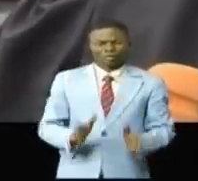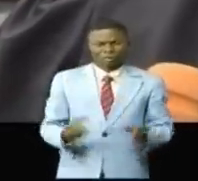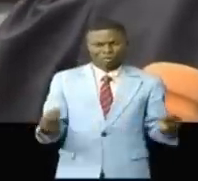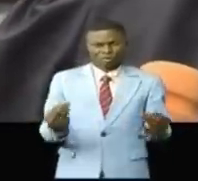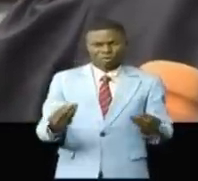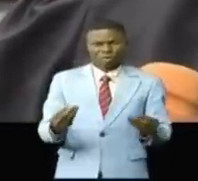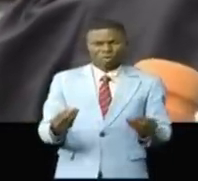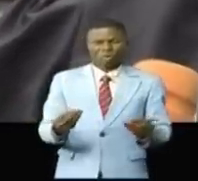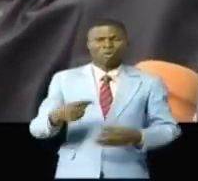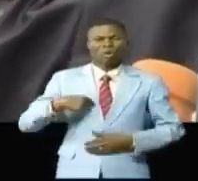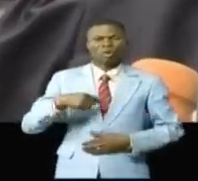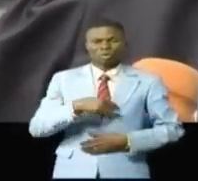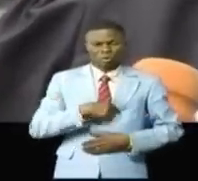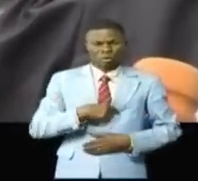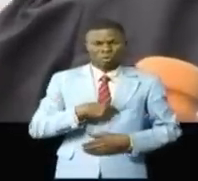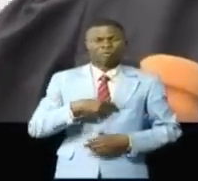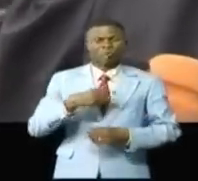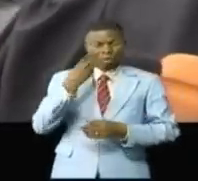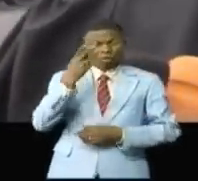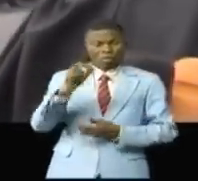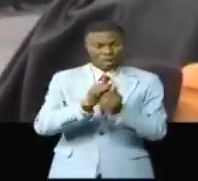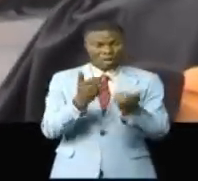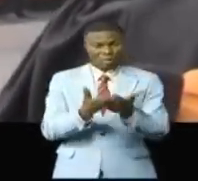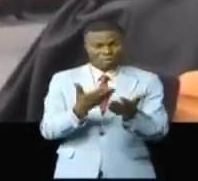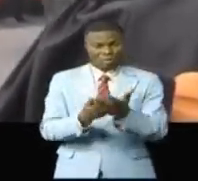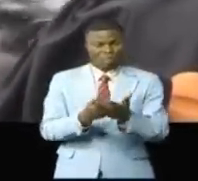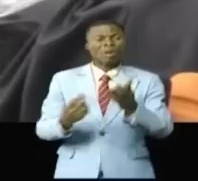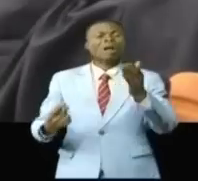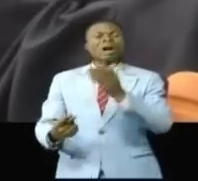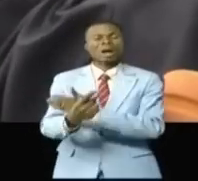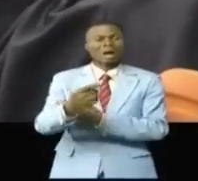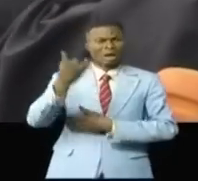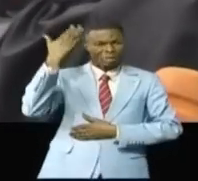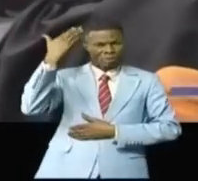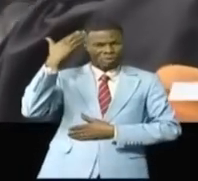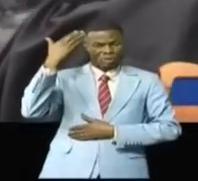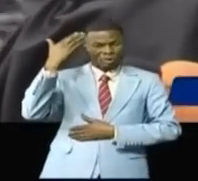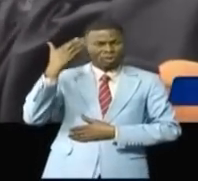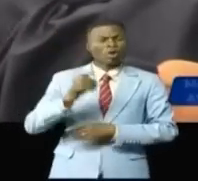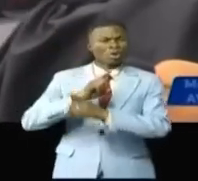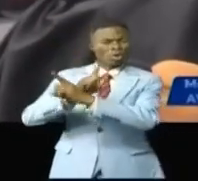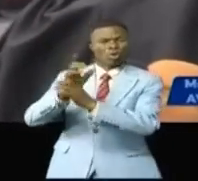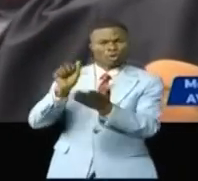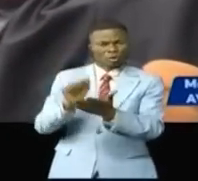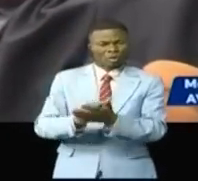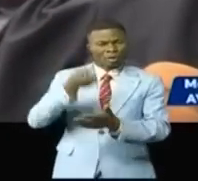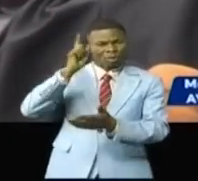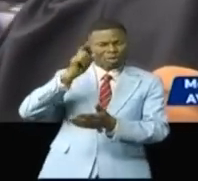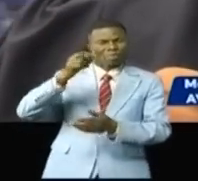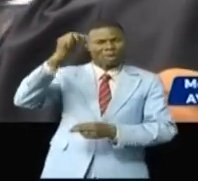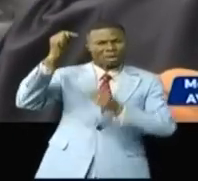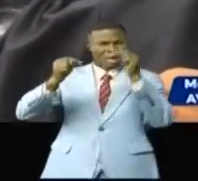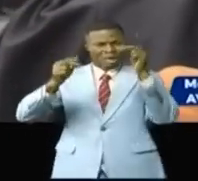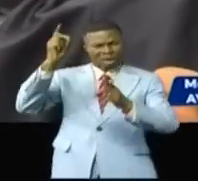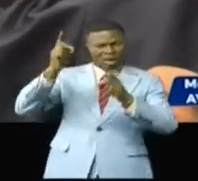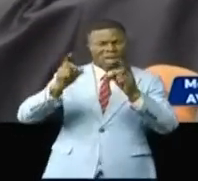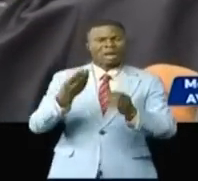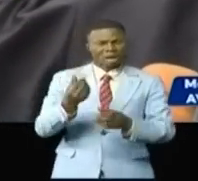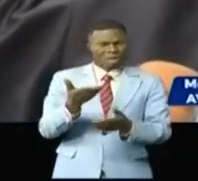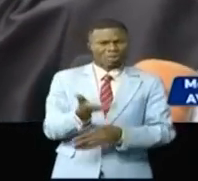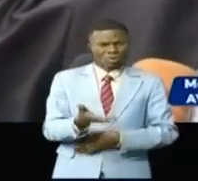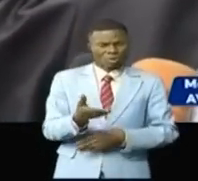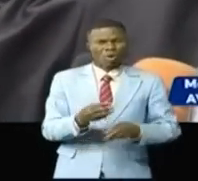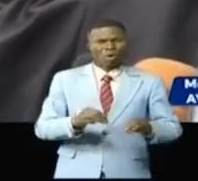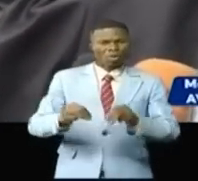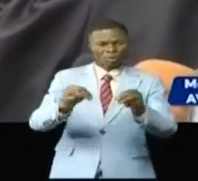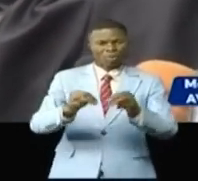déjà, à un moment, cette affaire avait été plaidée, les avocats ont défendu au premier degré, il y a eu des moyens.